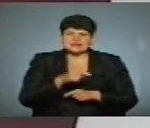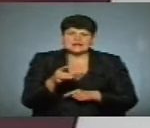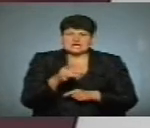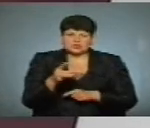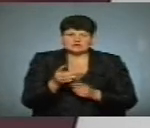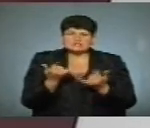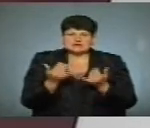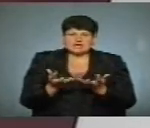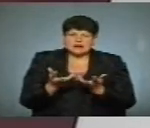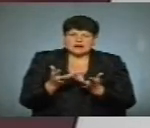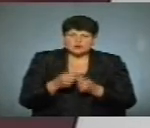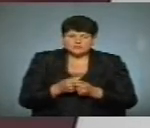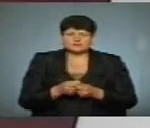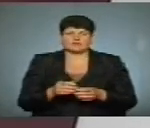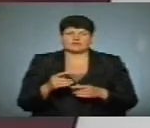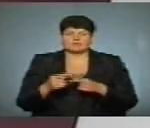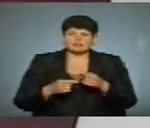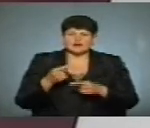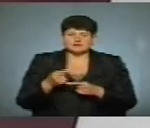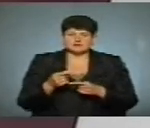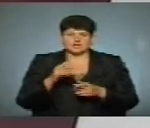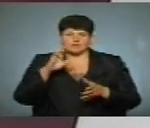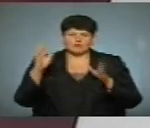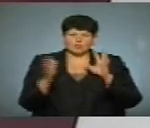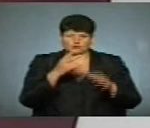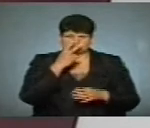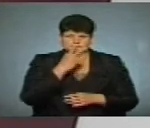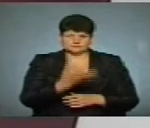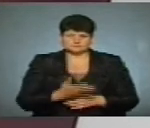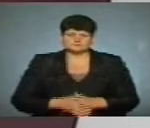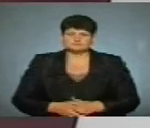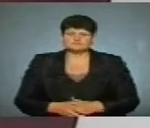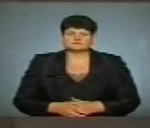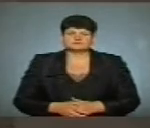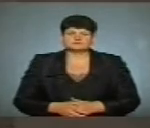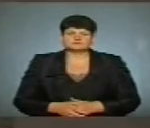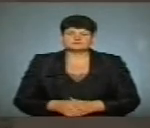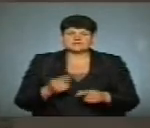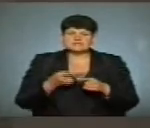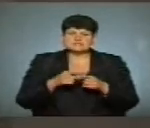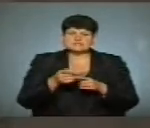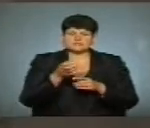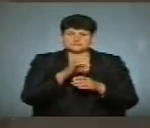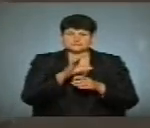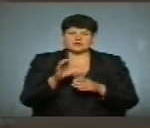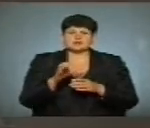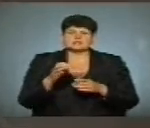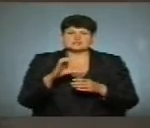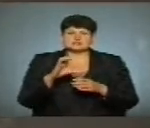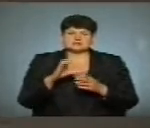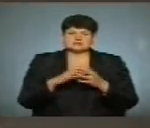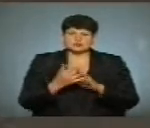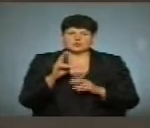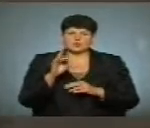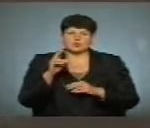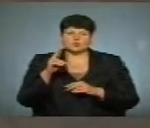наразі підраховують. Наслідки бурі в Коцюбинцях бачила Анастасія Чечко. Це кадри буревію в селі Коцюбинці